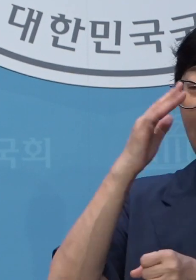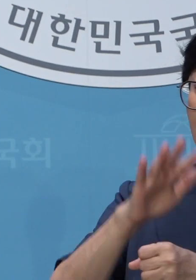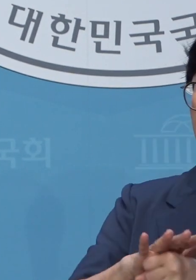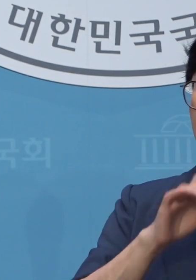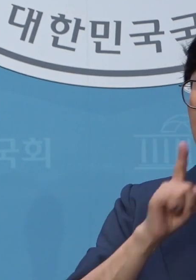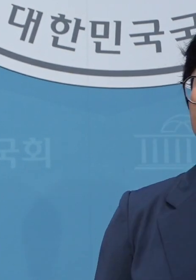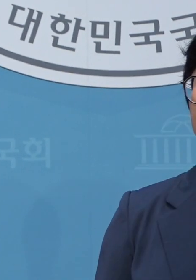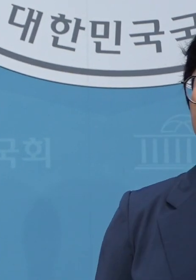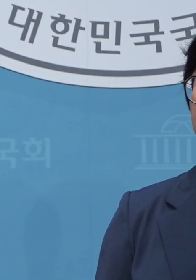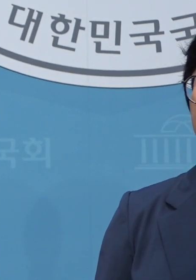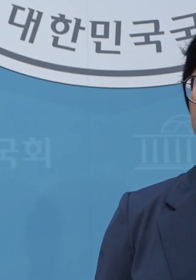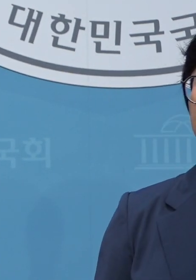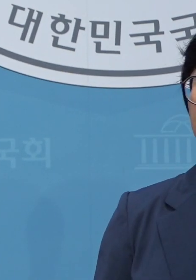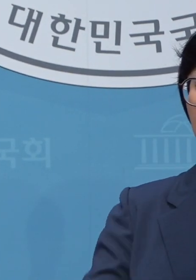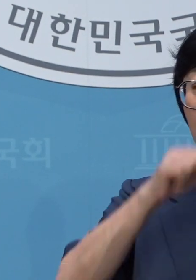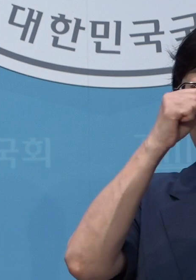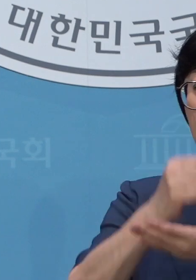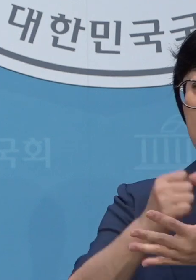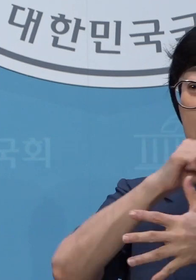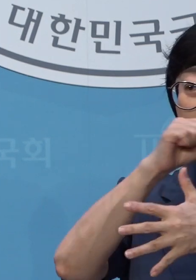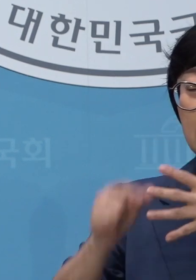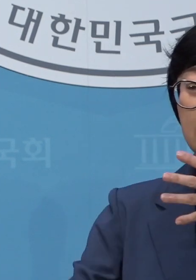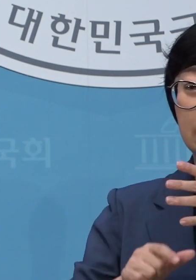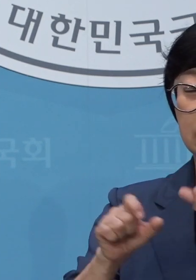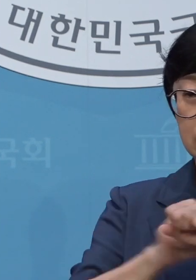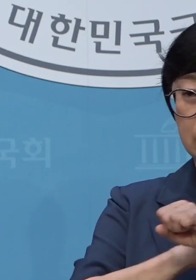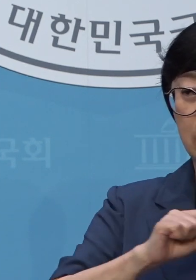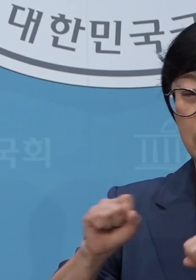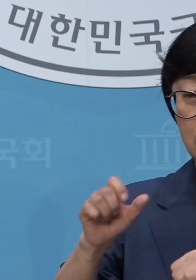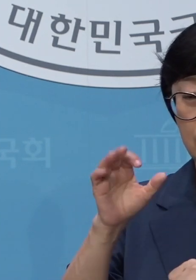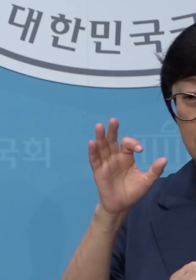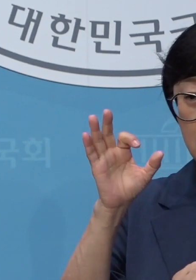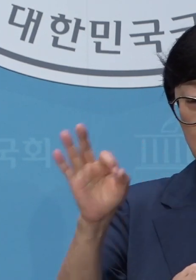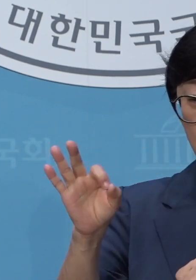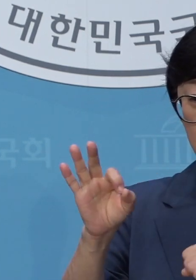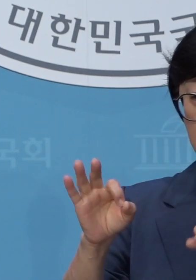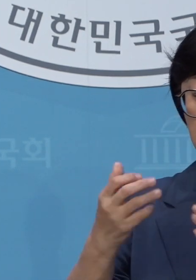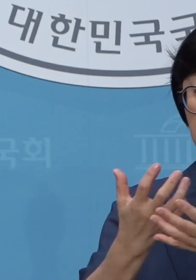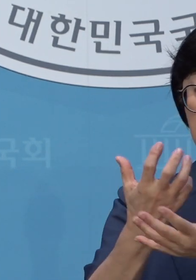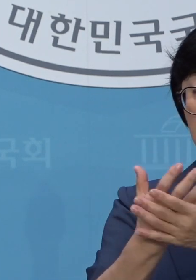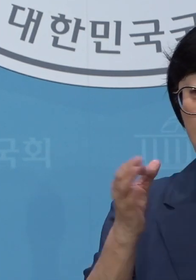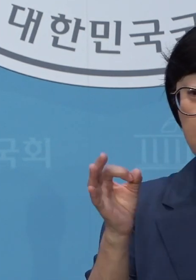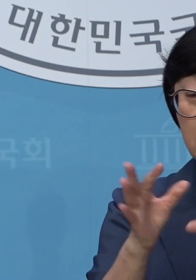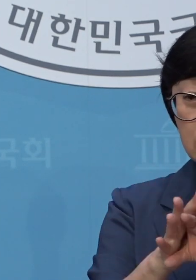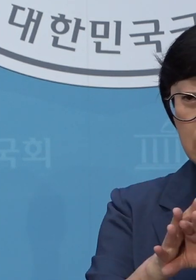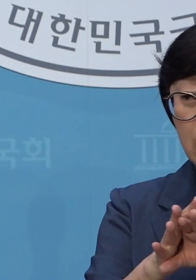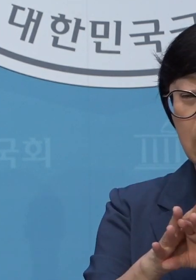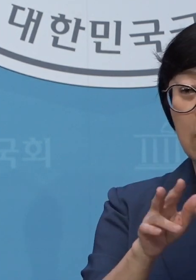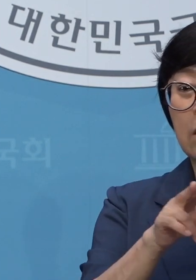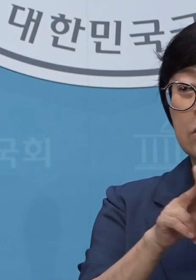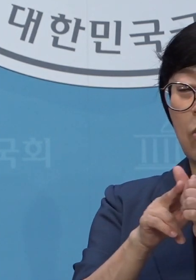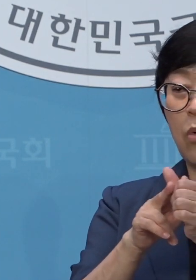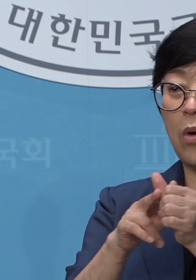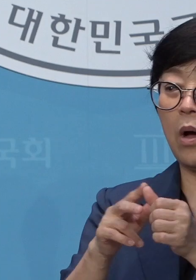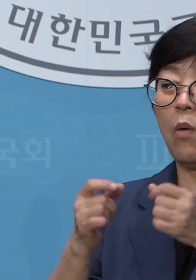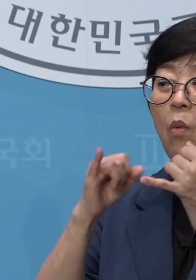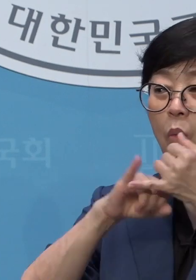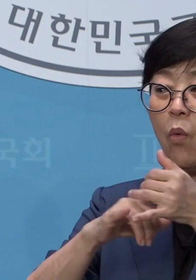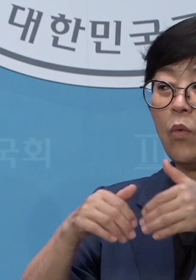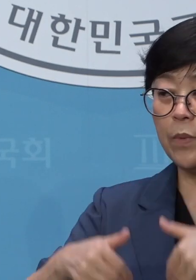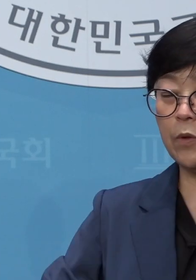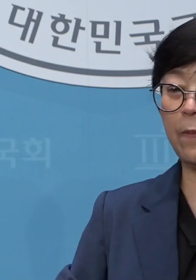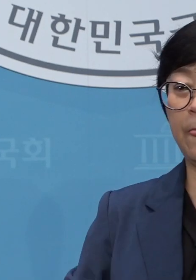일이 아닐 수 없습니다. 정상적인 절차로 특수활동비 기록을 폐기했다면 해당 정보가 반드시 남아 있어야